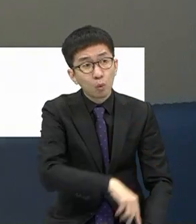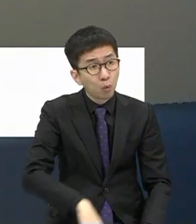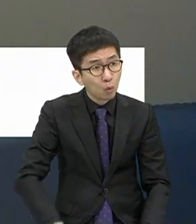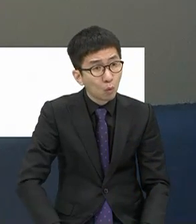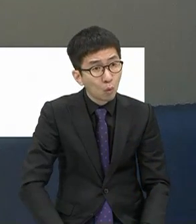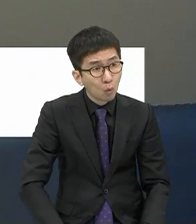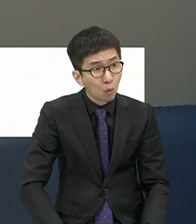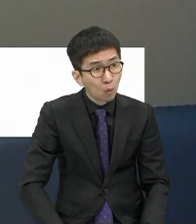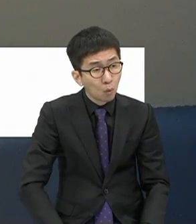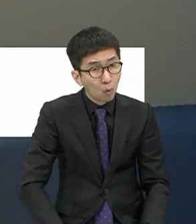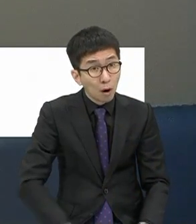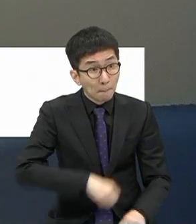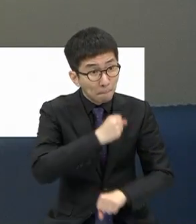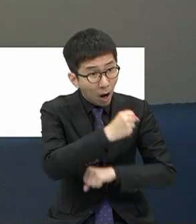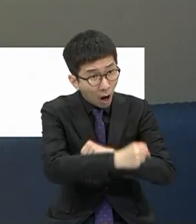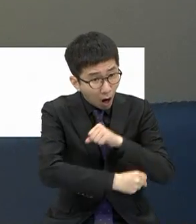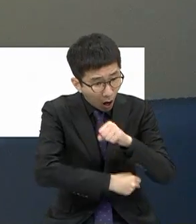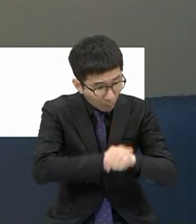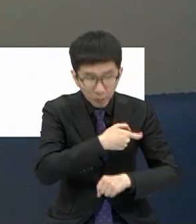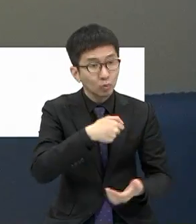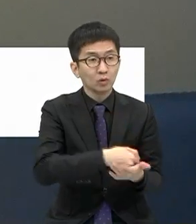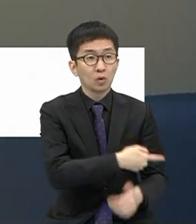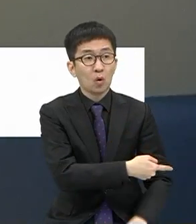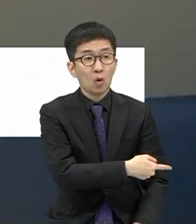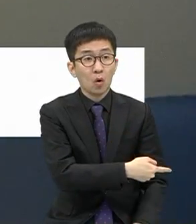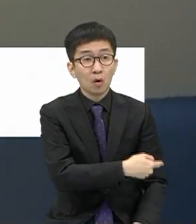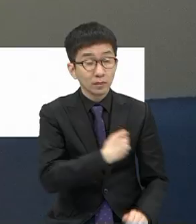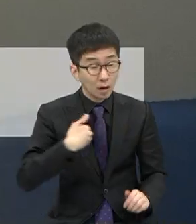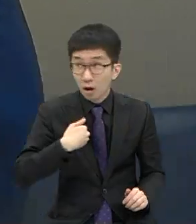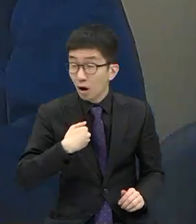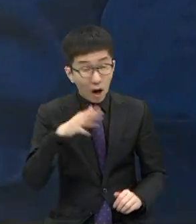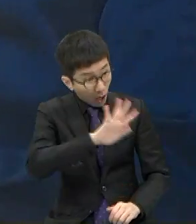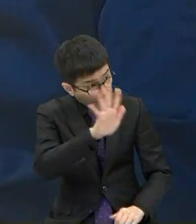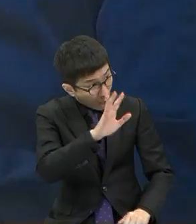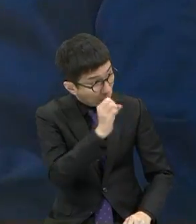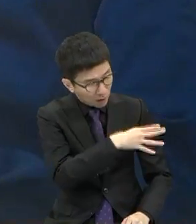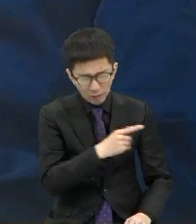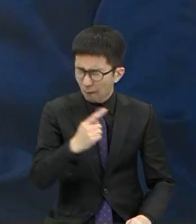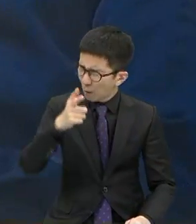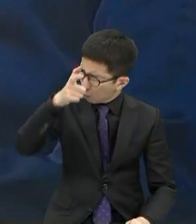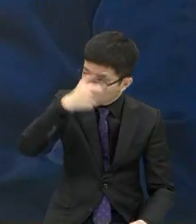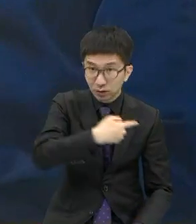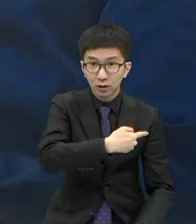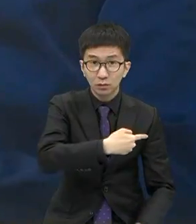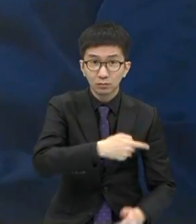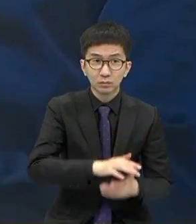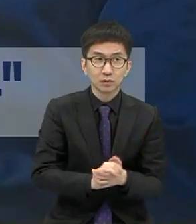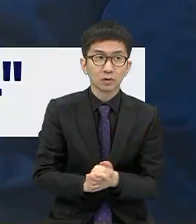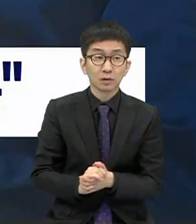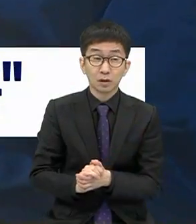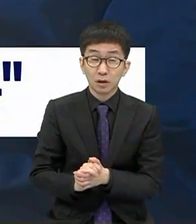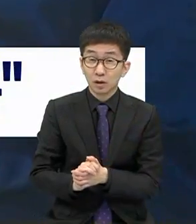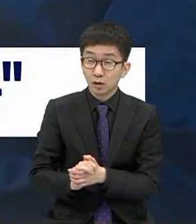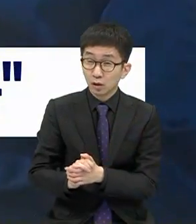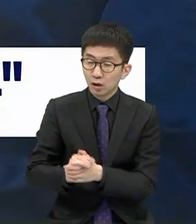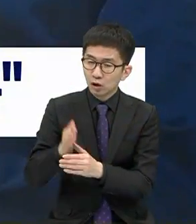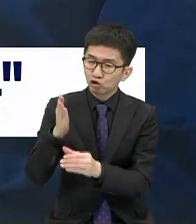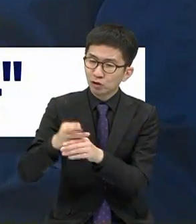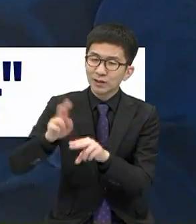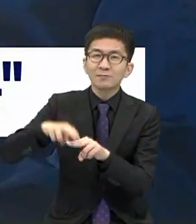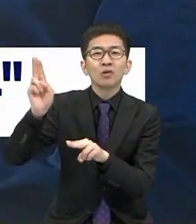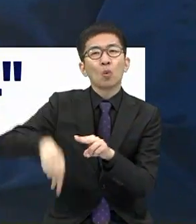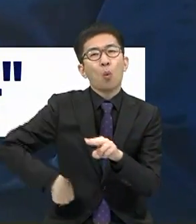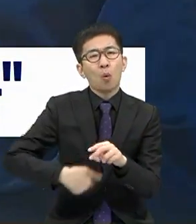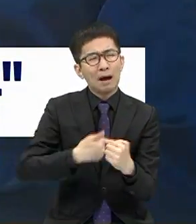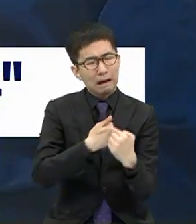사유 제가 지혜를 합류시킬 거야. 반응이 안 되는 거예요. 임기 절반도 채우지 못한 시점에 사퇴 압박을